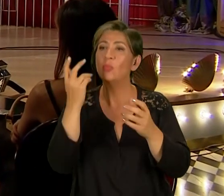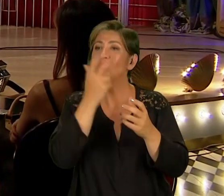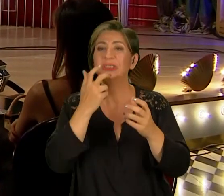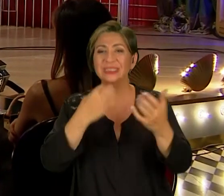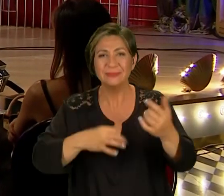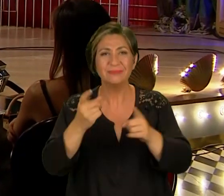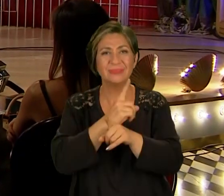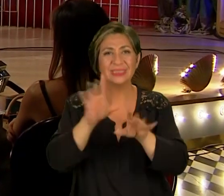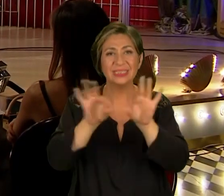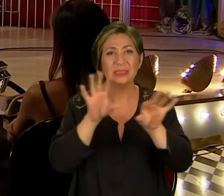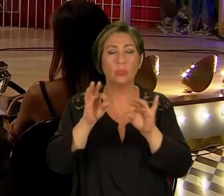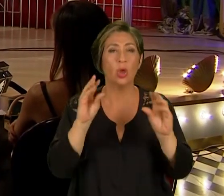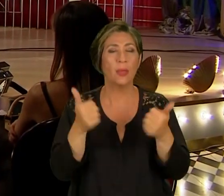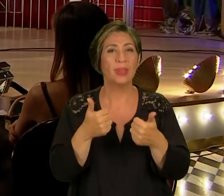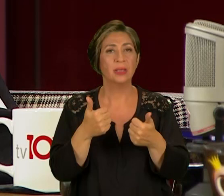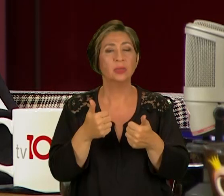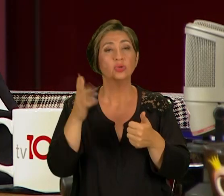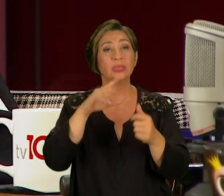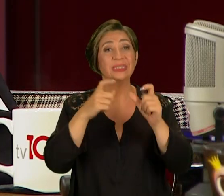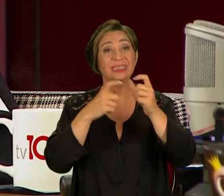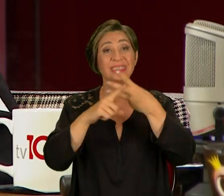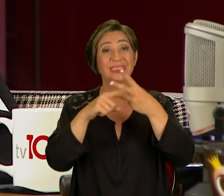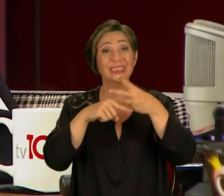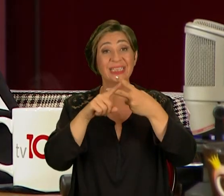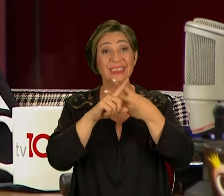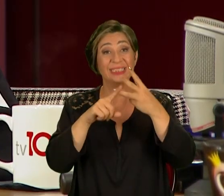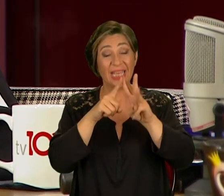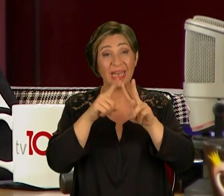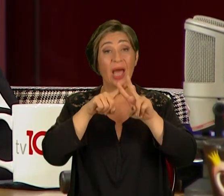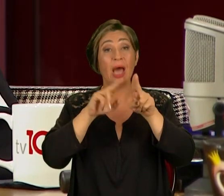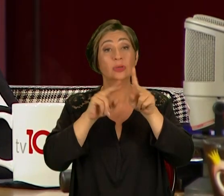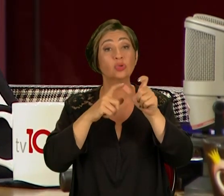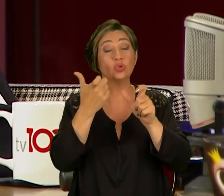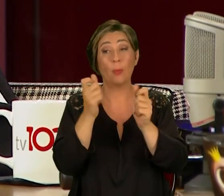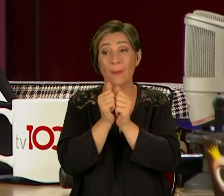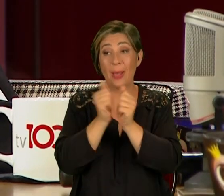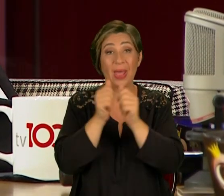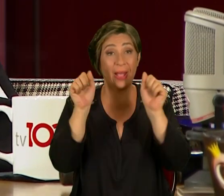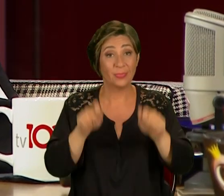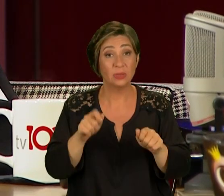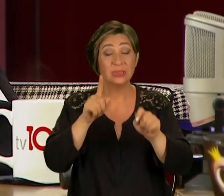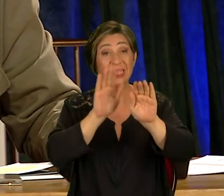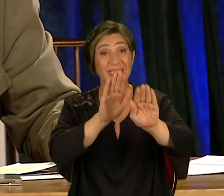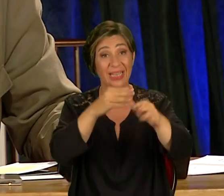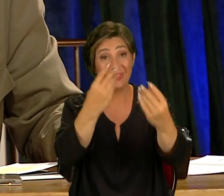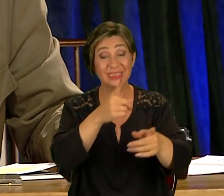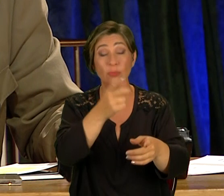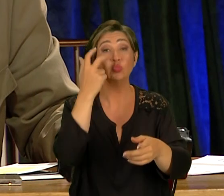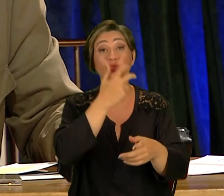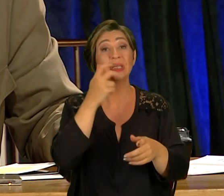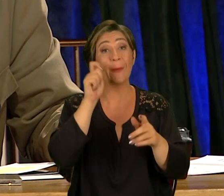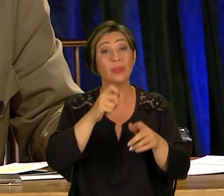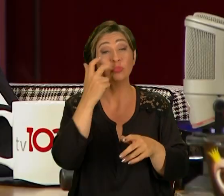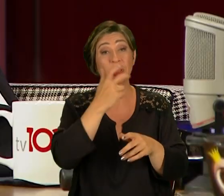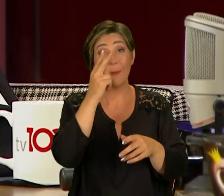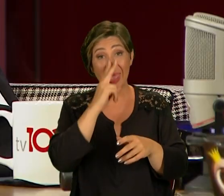biliyorsunuz başta. Evet. Sonra Sezen Aksu ile çok şeyler yaptın. Evet. Ve o seni destekledi ve senin yaptığın müziği beğendi ve